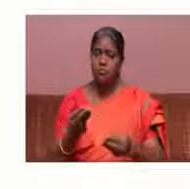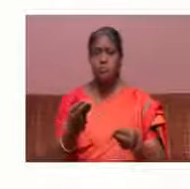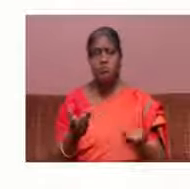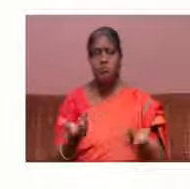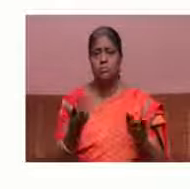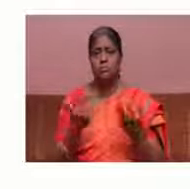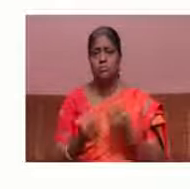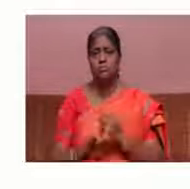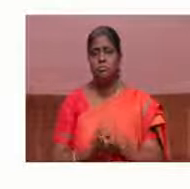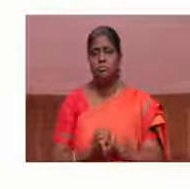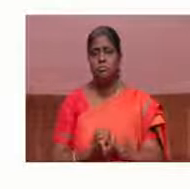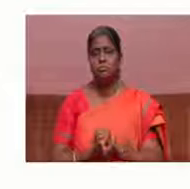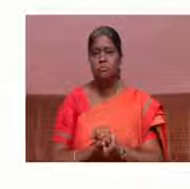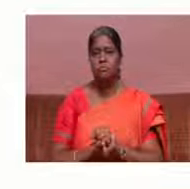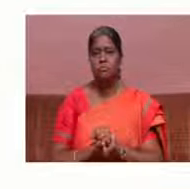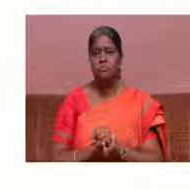உதவிக்கு பயன்படுத்தலாம்.